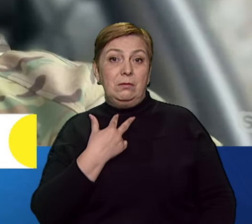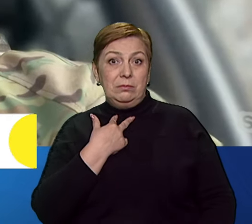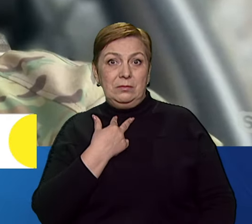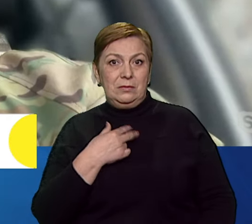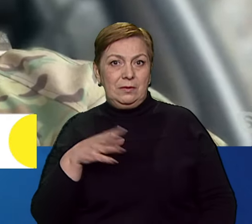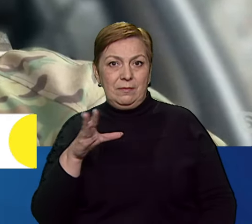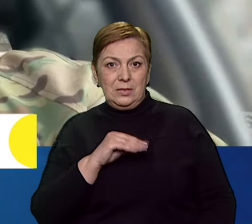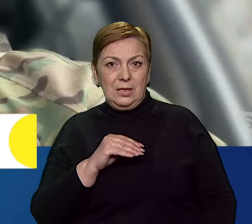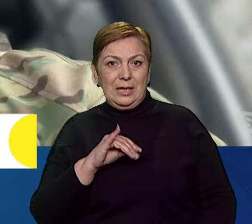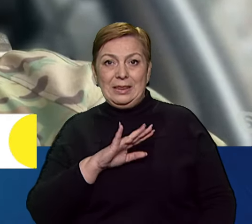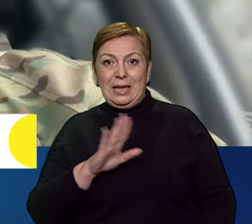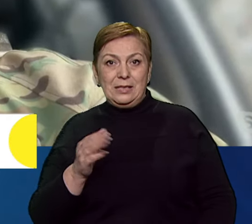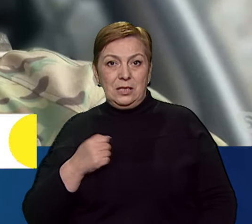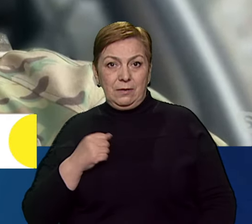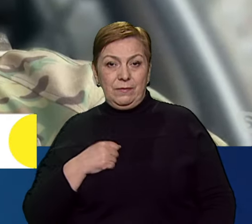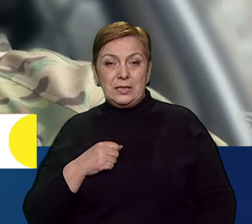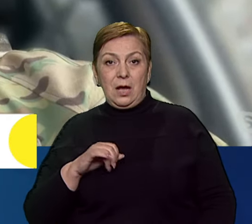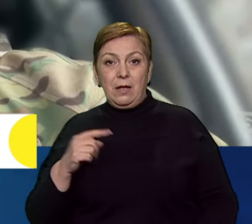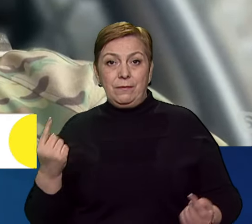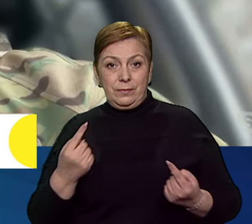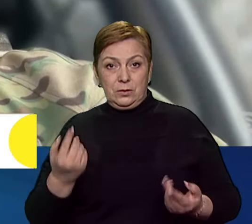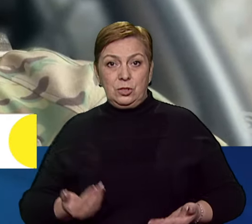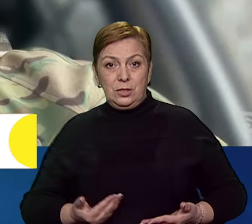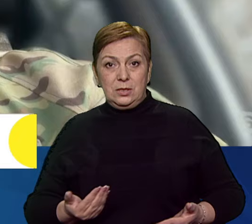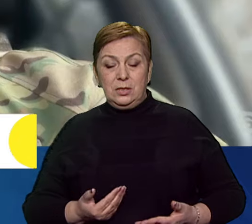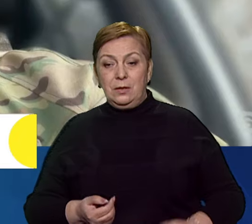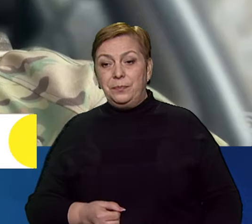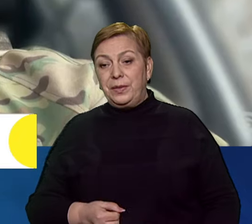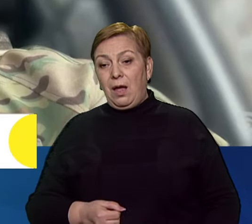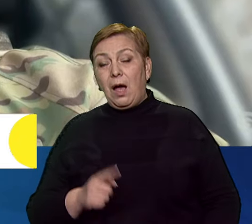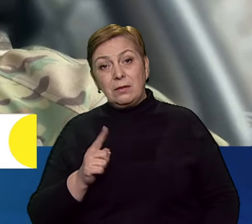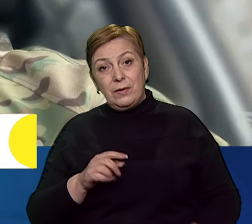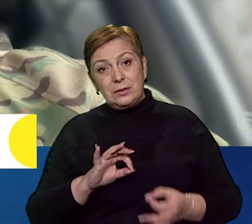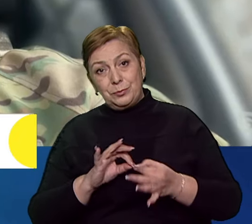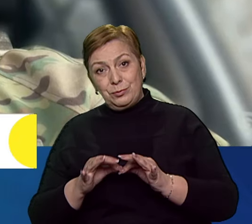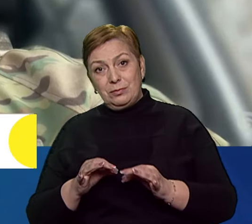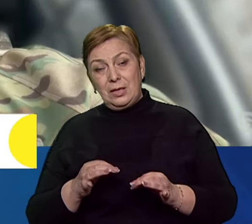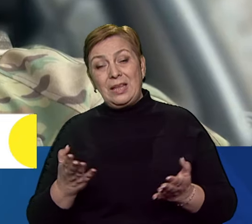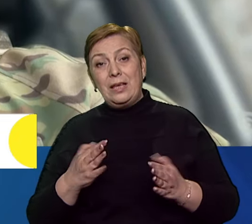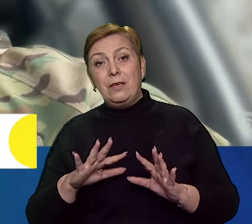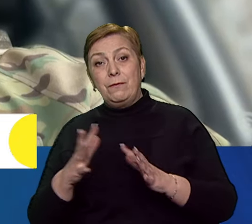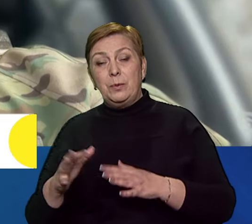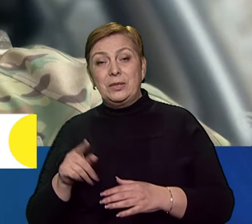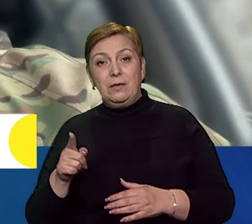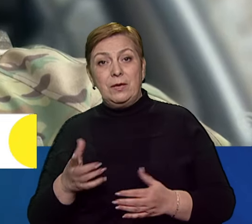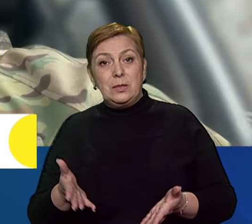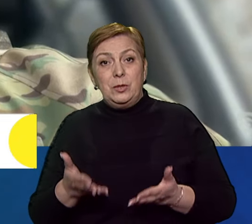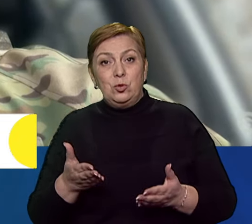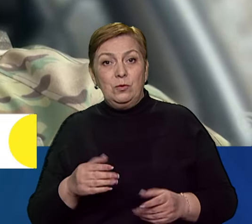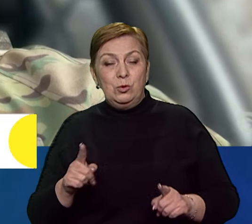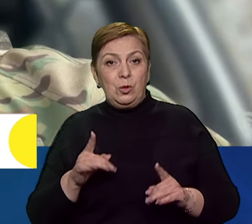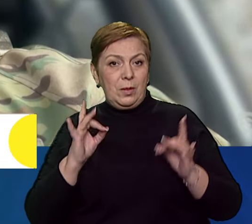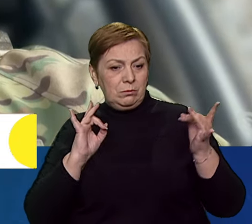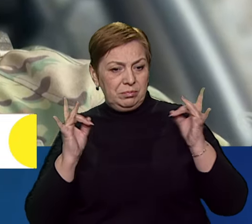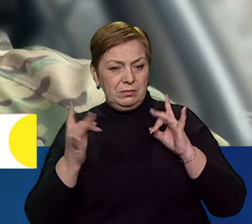в цивільному житті. Пане Павле, давайте детальніше говорити про те, що саме, які саме випадки підштовхнули вас, аби надати розголос